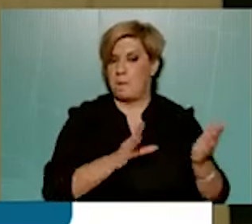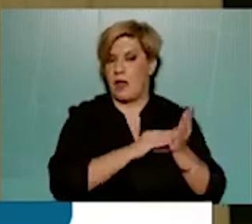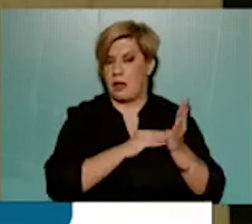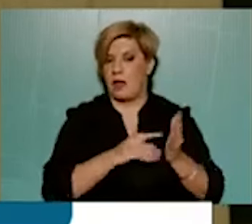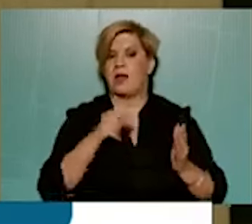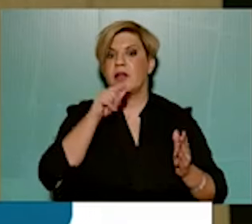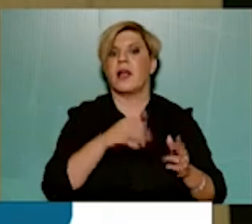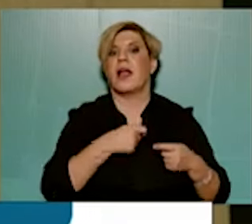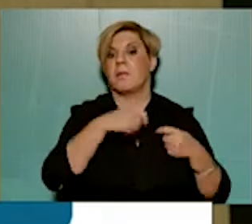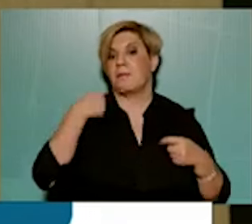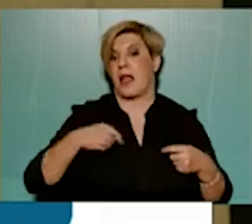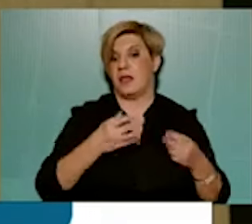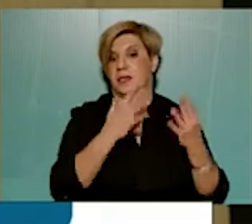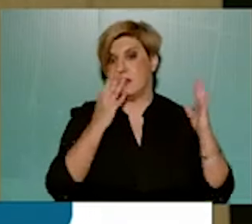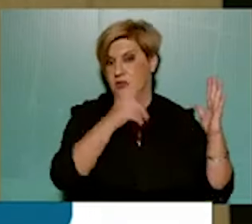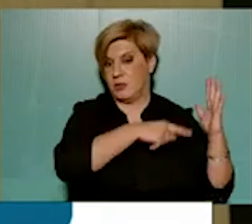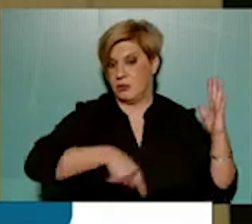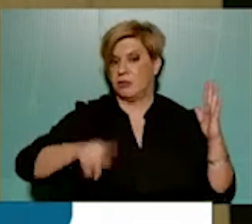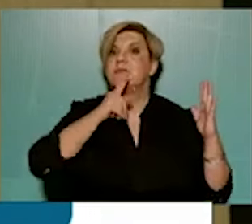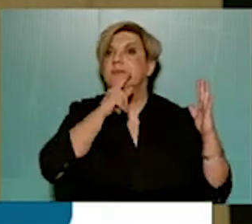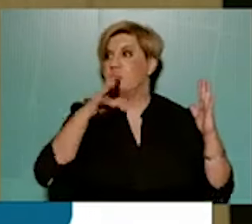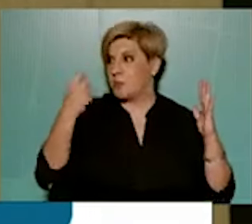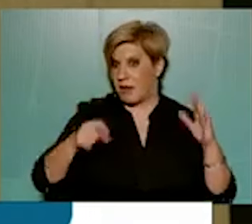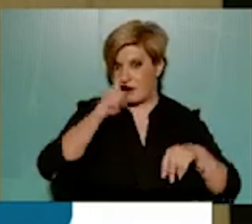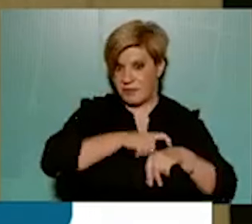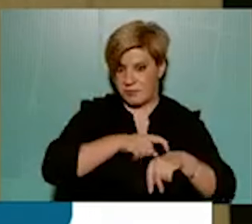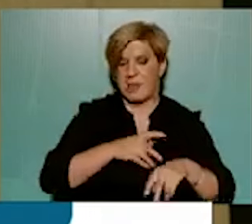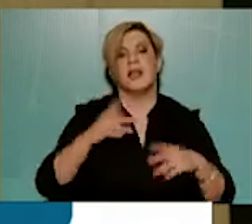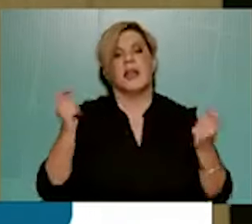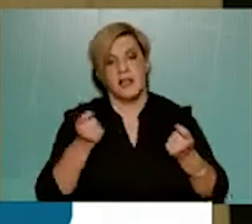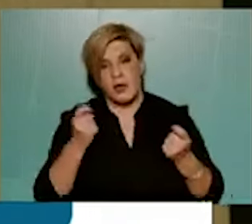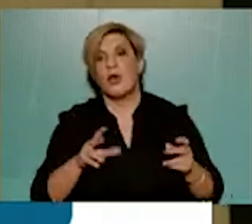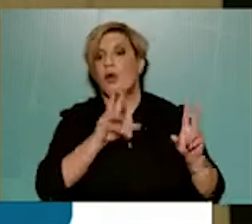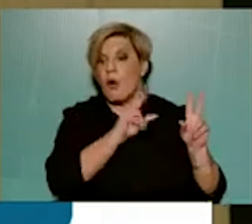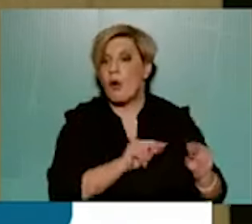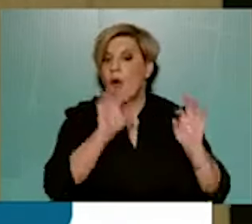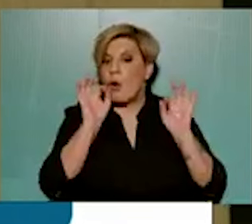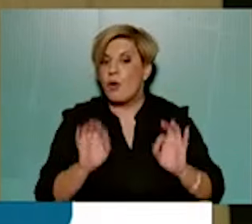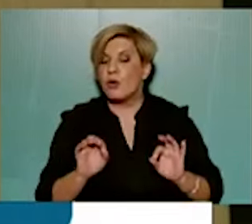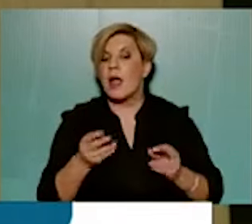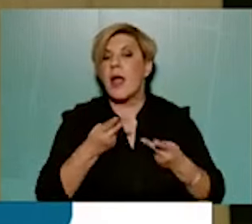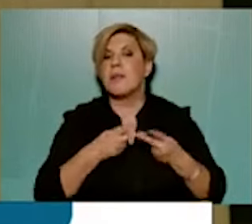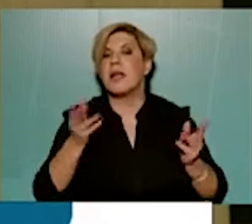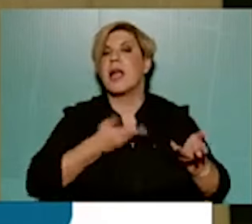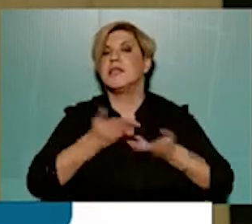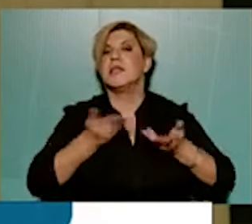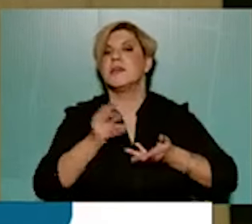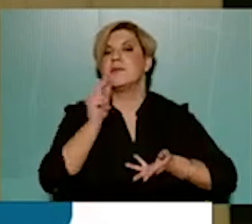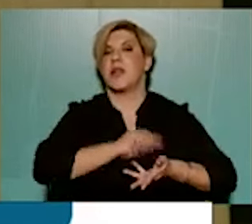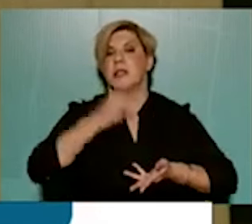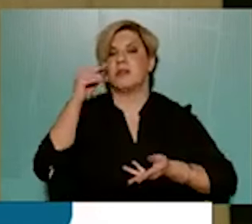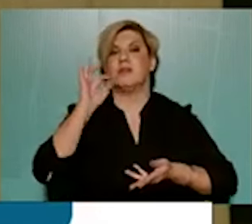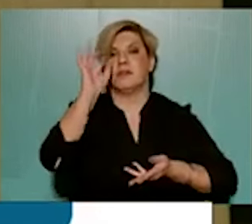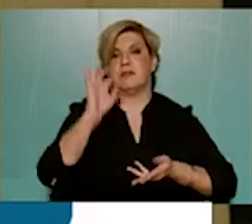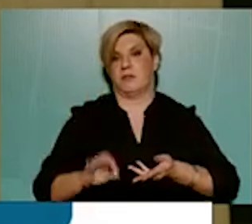από την άποψη των εκτάσεων πρασίνων σε σχέση με τη σημερινή κατάσταση, γίνονται τόσο όσο επιτρέπει η εξυπηρέτηση των κύριων